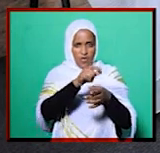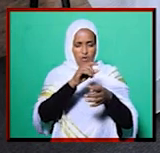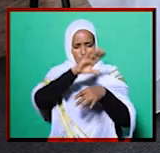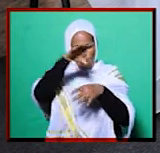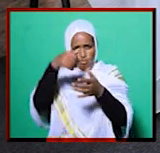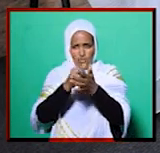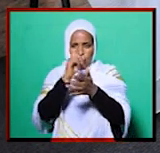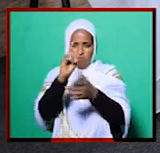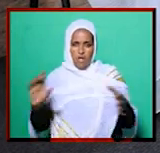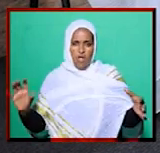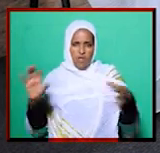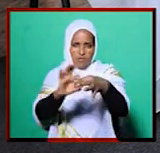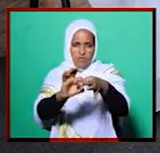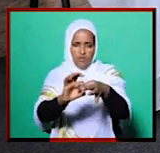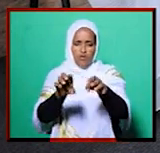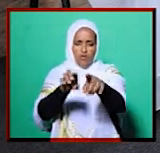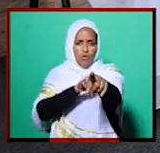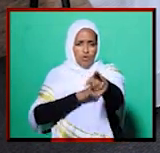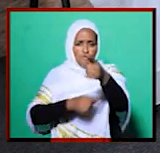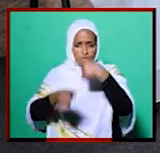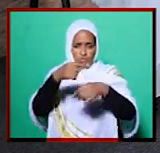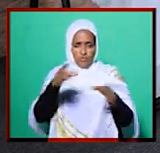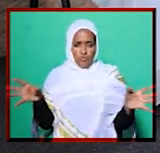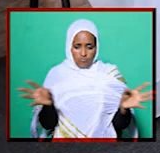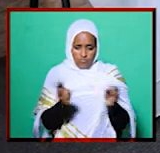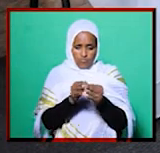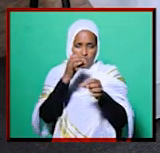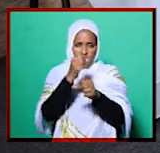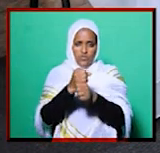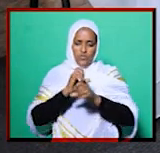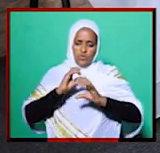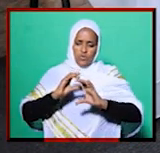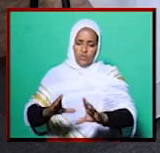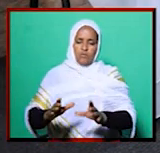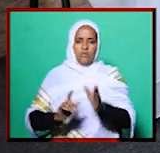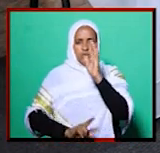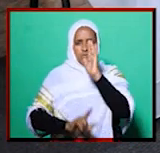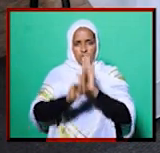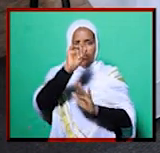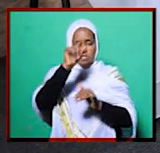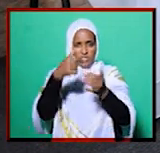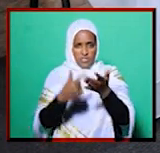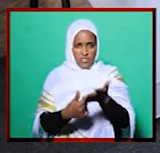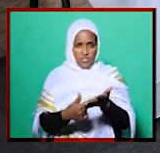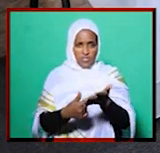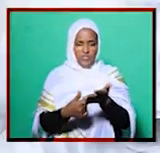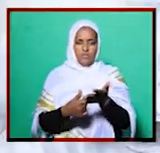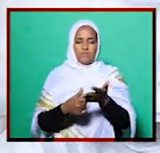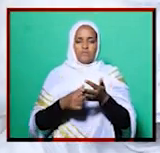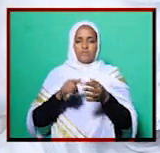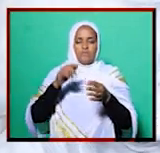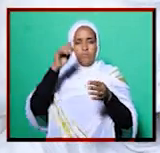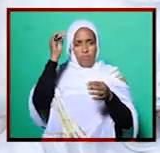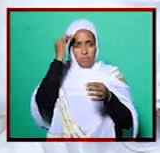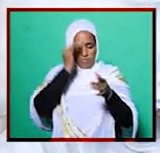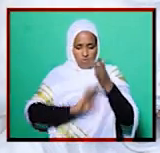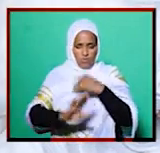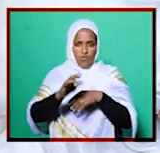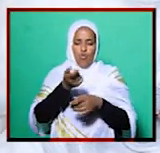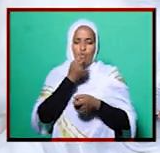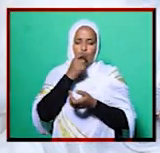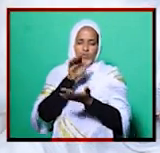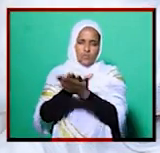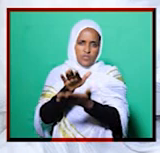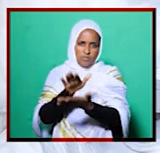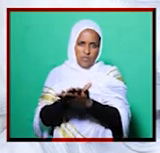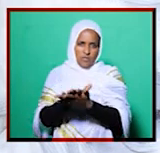መምሩ ሁሉንም አንድ አድርጎ በተለይ ከሩቅ የመጣውን ሰብስቦ ይዞ እያስተማረ ያሳድገዋል። ስለዚህ ፓትርያርክ የሚወለደው ከቆሎ